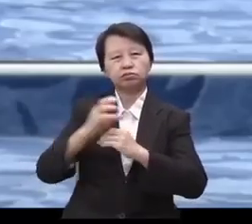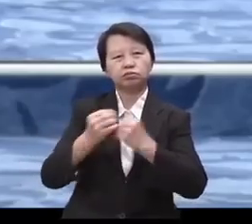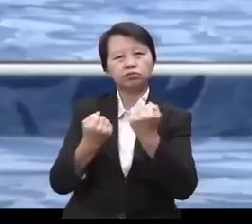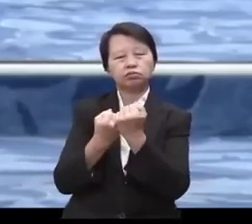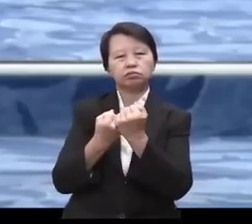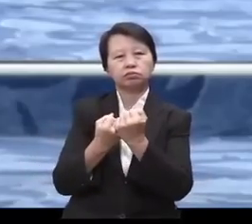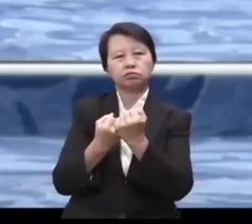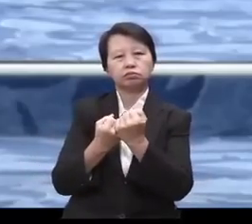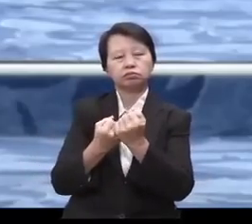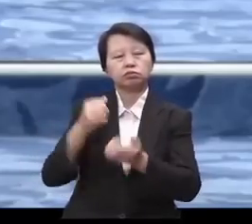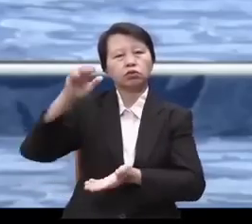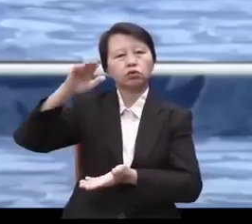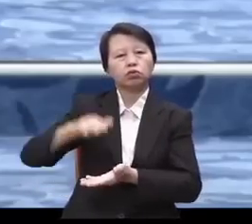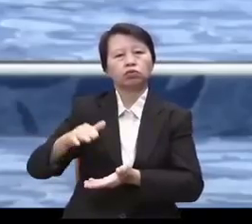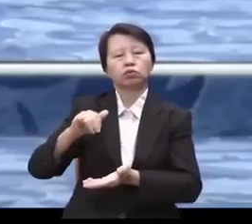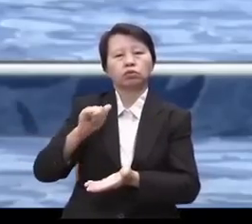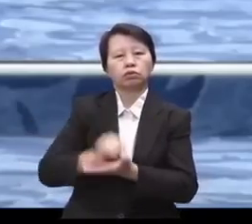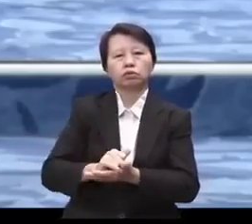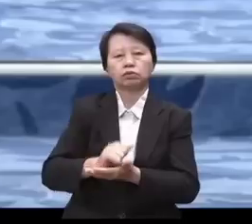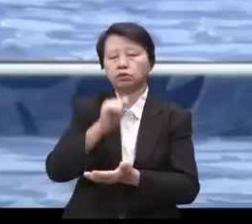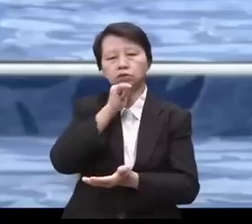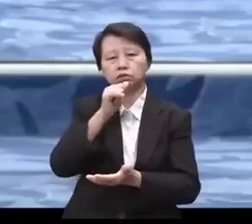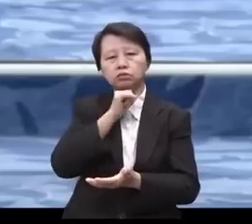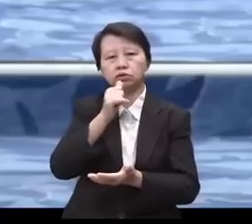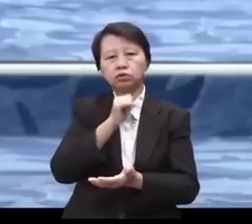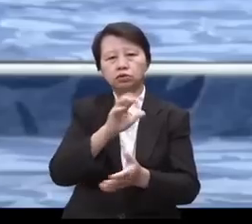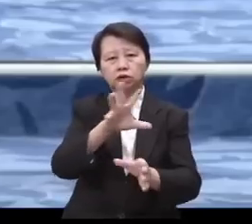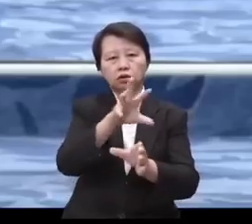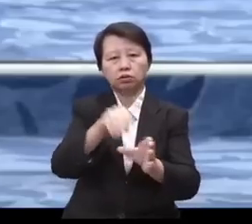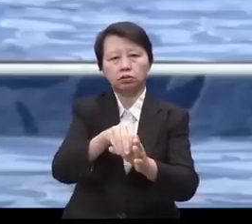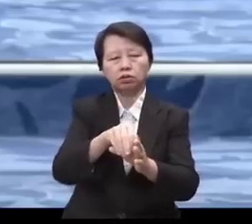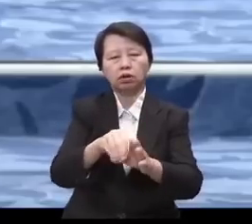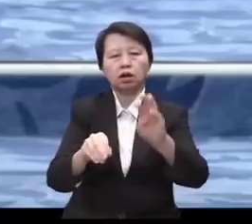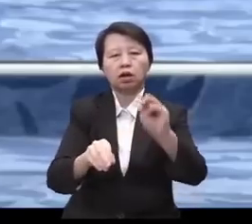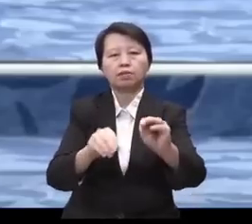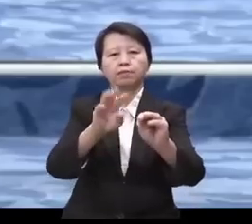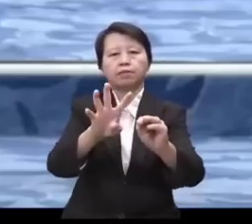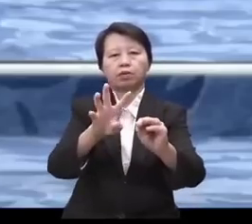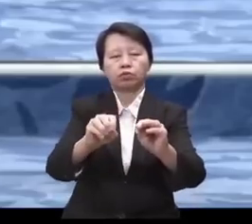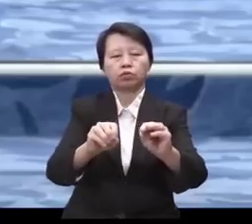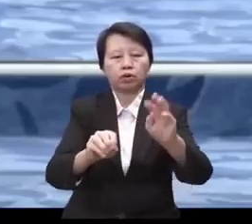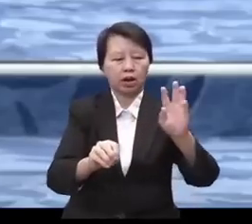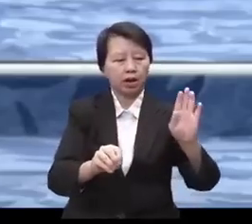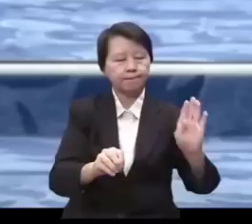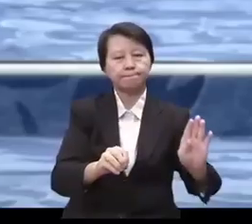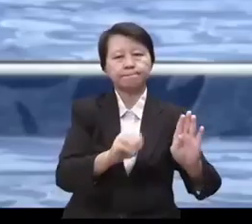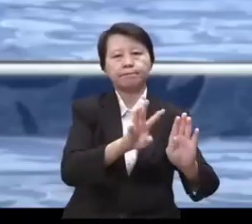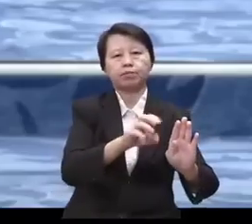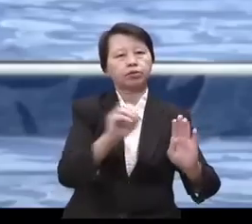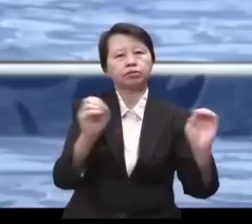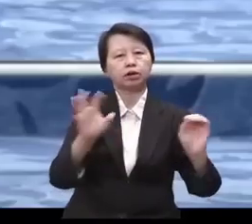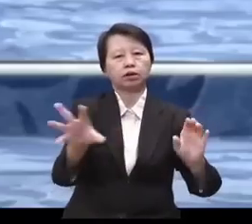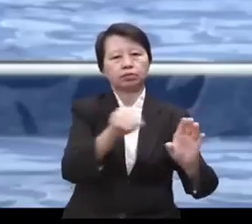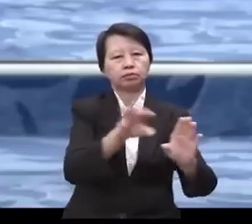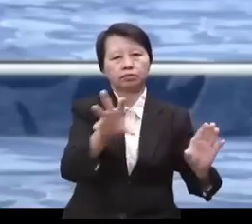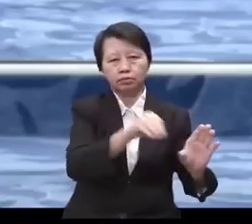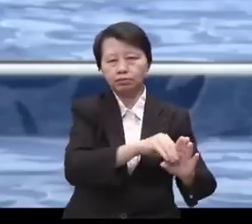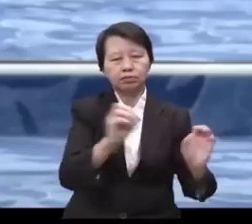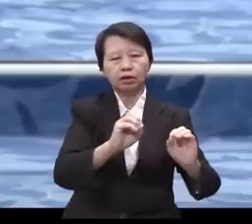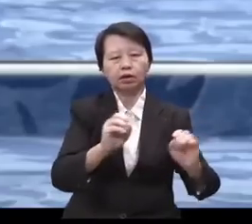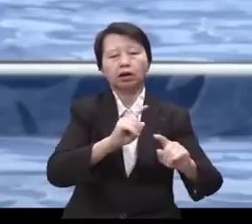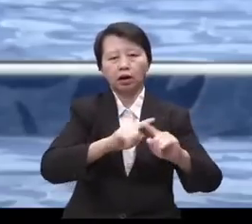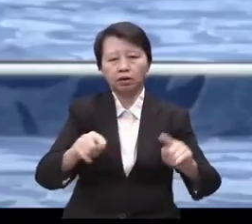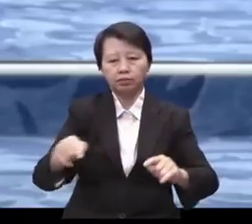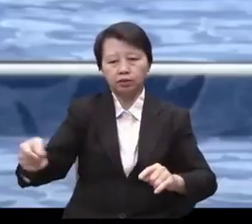dikenakan, pengurangan itu tidak langsung melibatkan M40 dan B40. Hanya kalangan